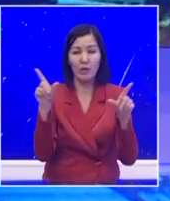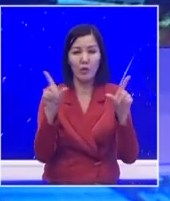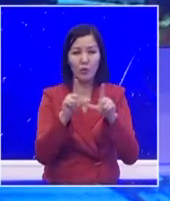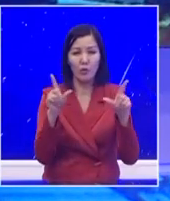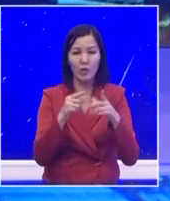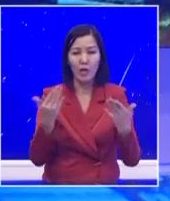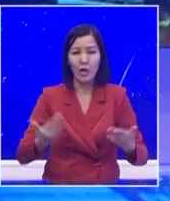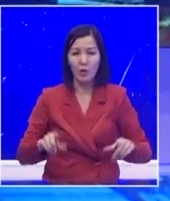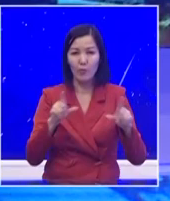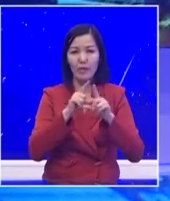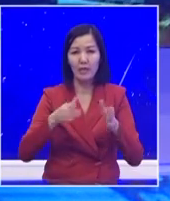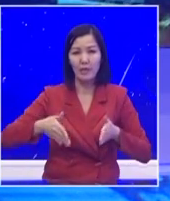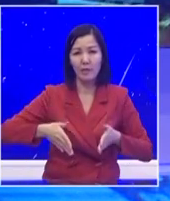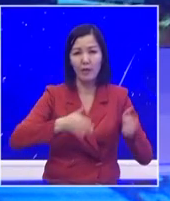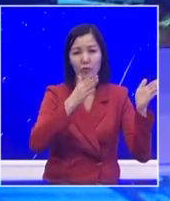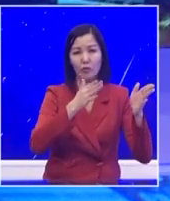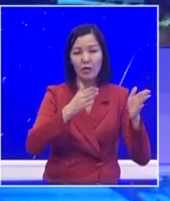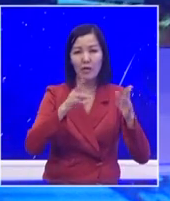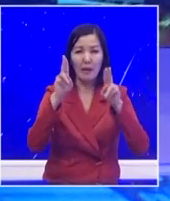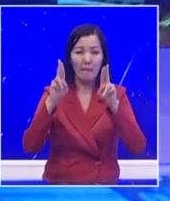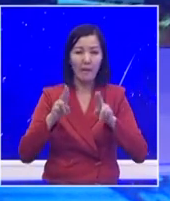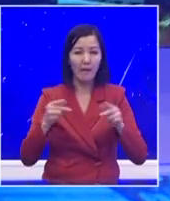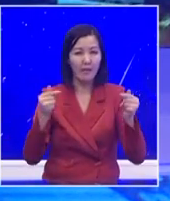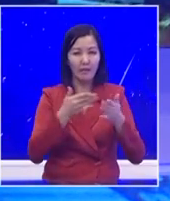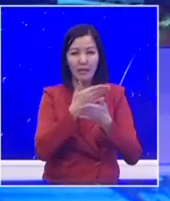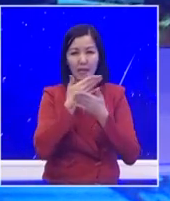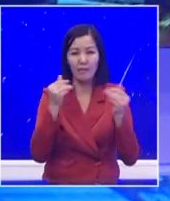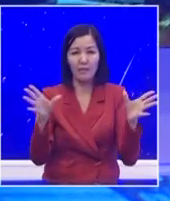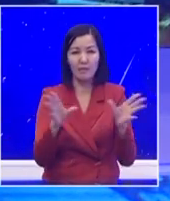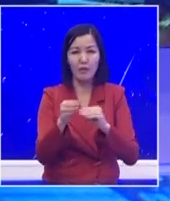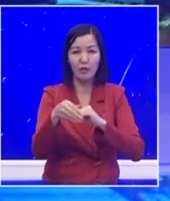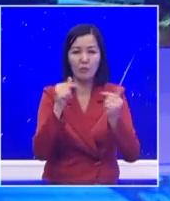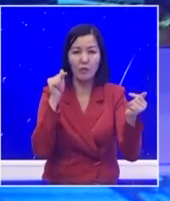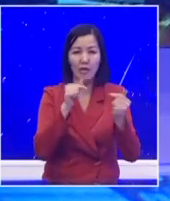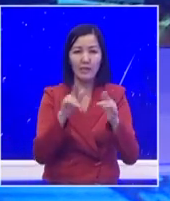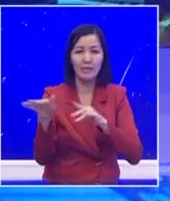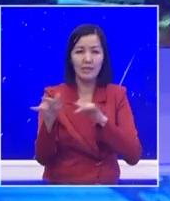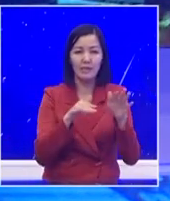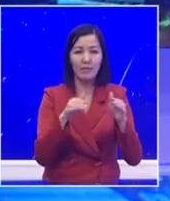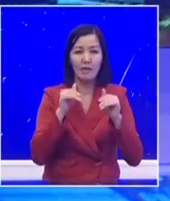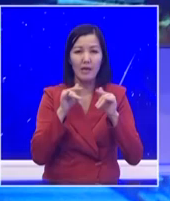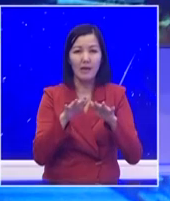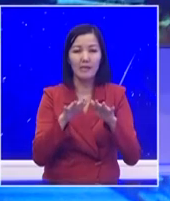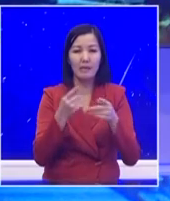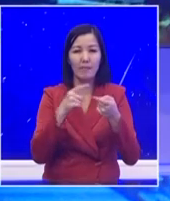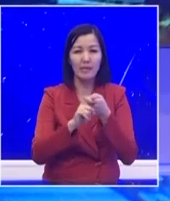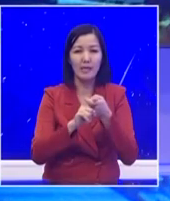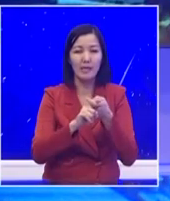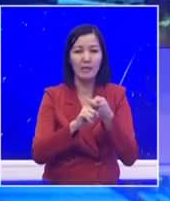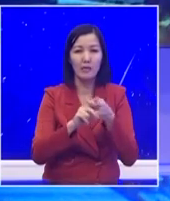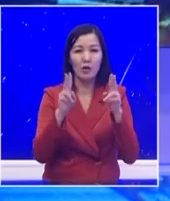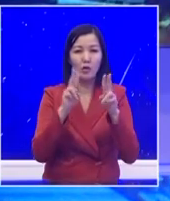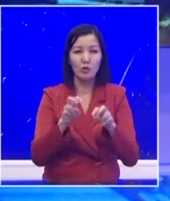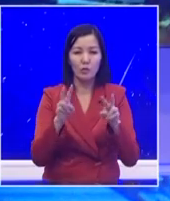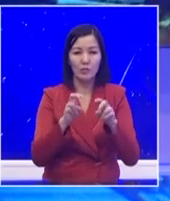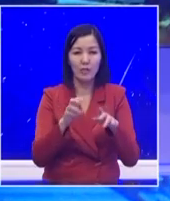әлеуметтік нысан пандустары стандартқа сай емес. Сыбайлас жемқорлыққа қарсы іс-қимыл агенттігі қызметкерлері осы мәселеге байланысты мониторинг